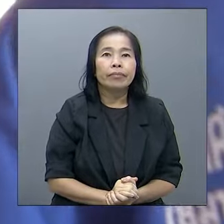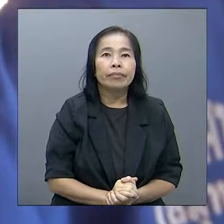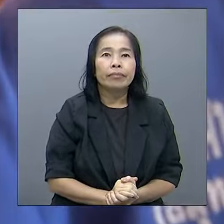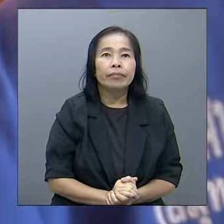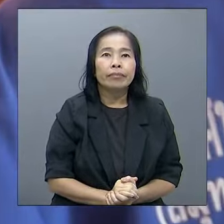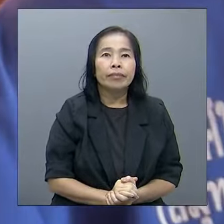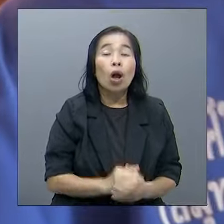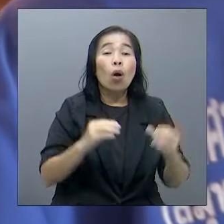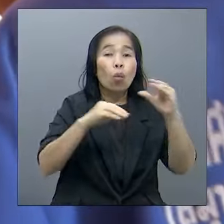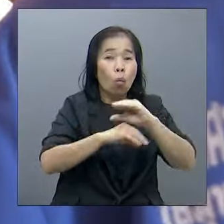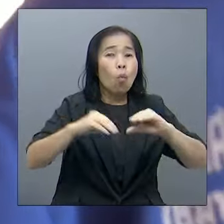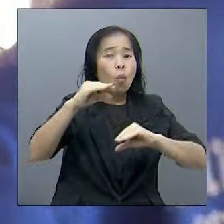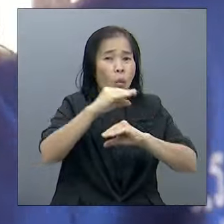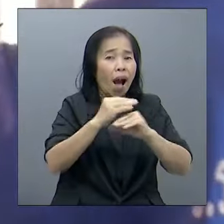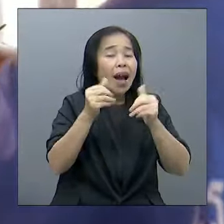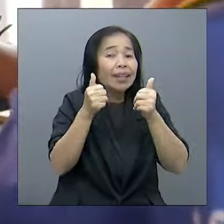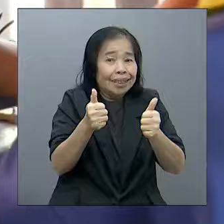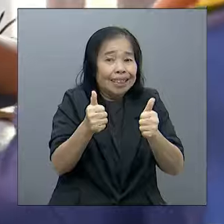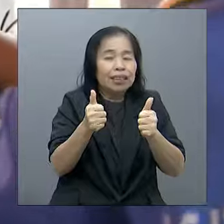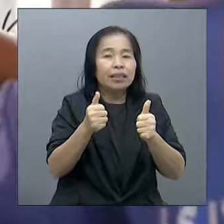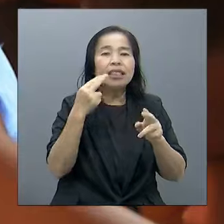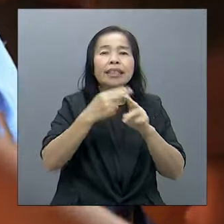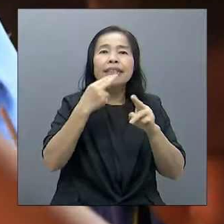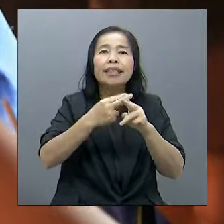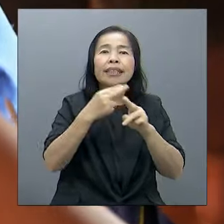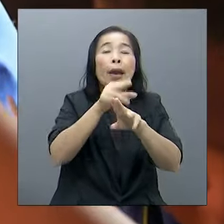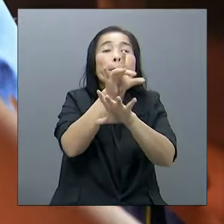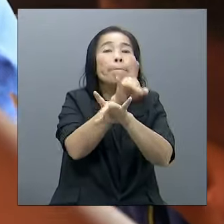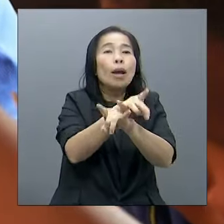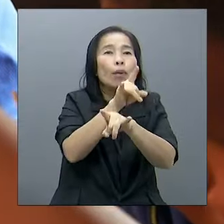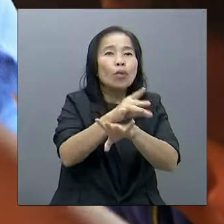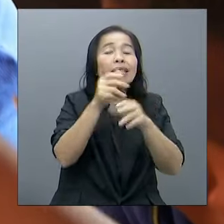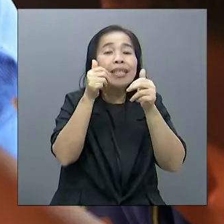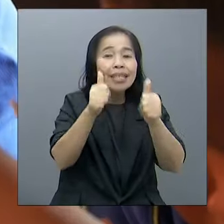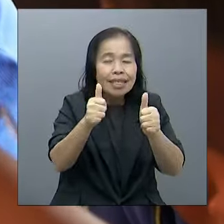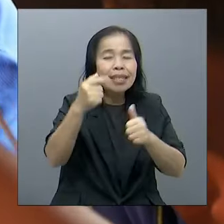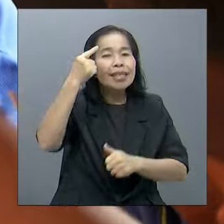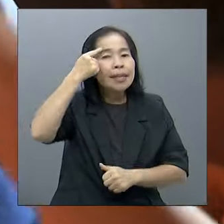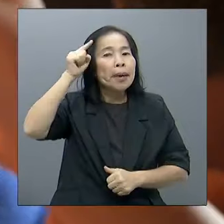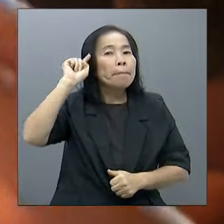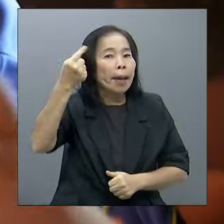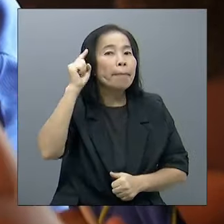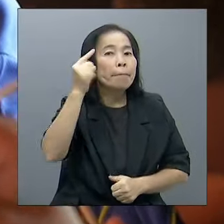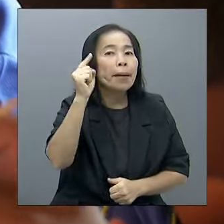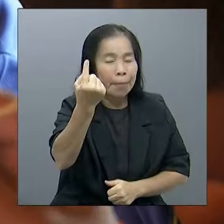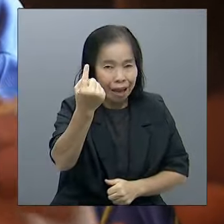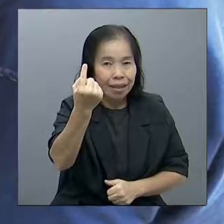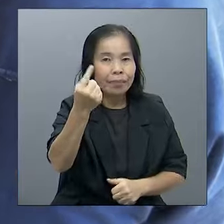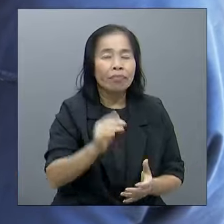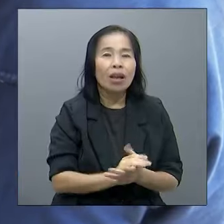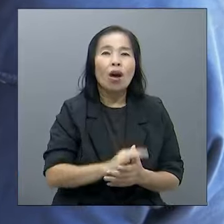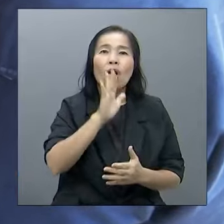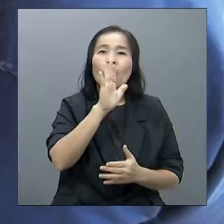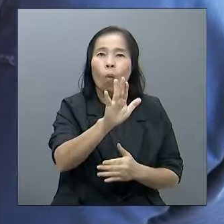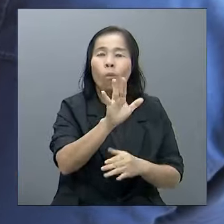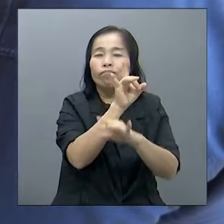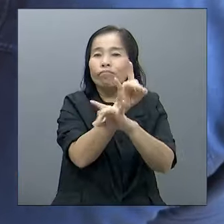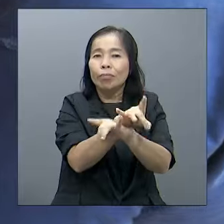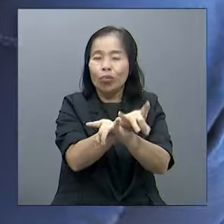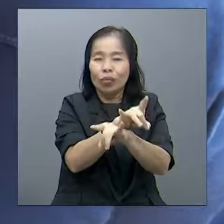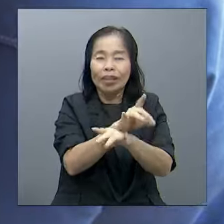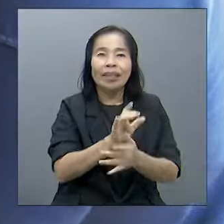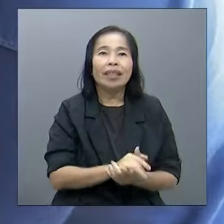โครงการดีๆภายใต้ชื่อว่าเพชรมีดีบุรีสร้างสรรค์เพชรบุรี Creative Space ภายใต้แนวคิด Open Connect